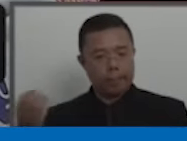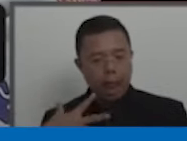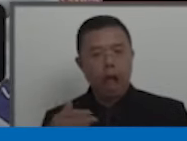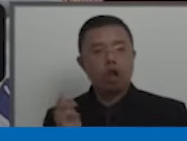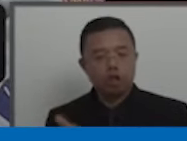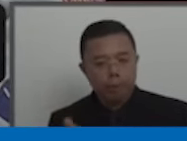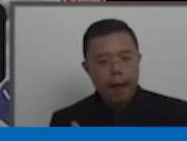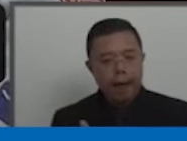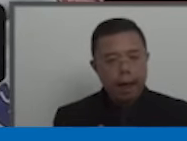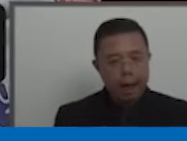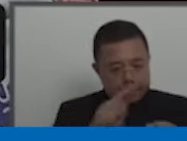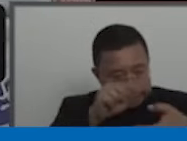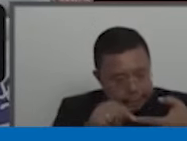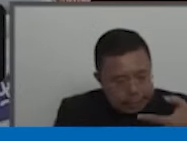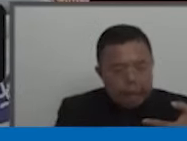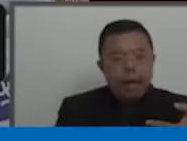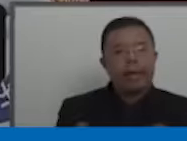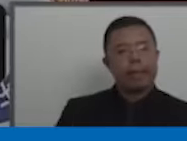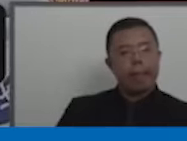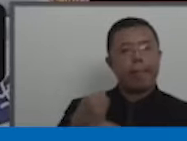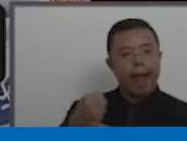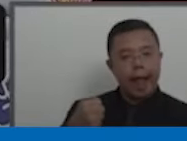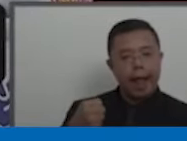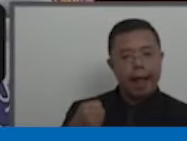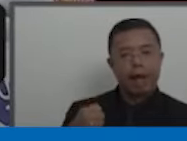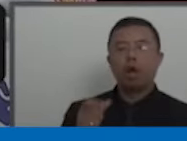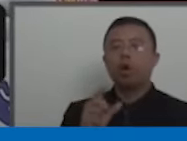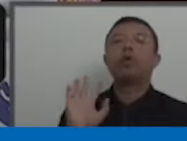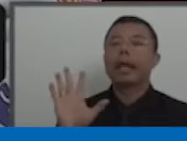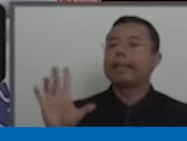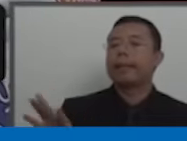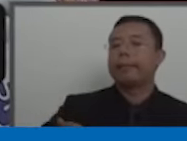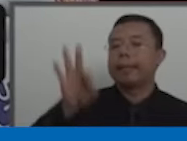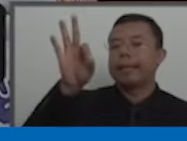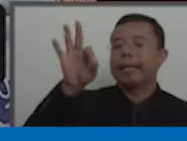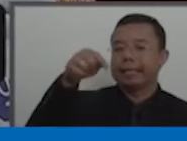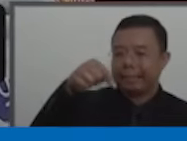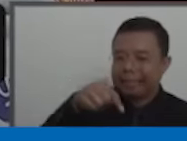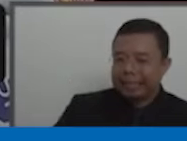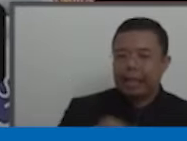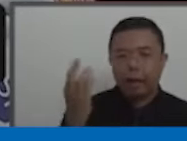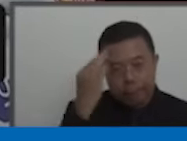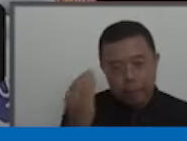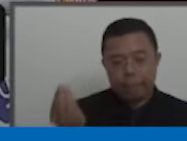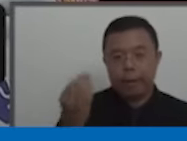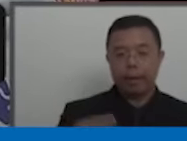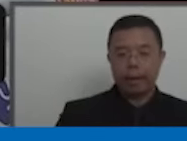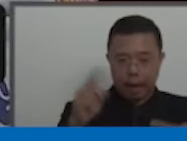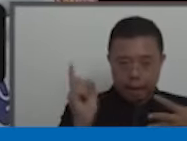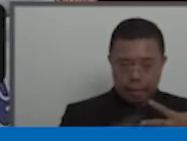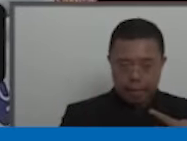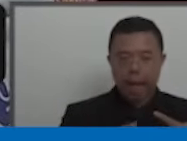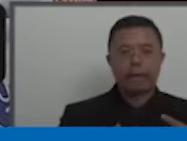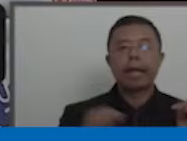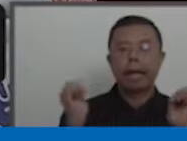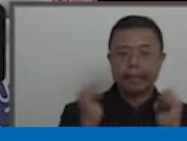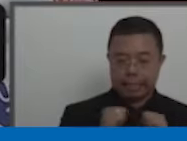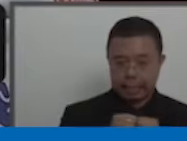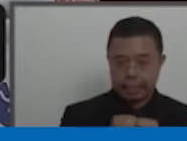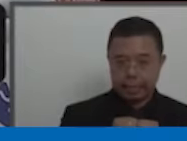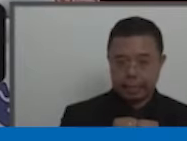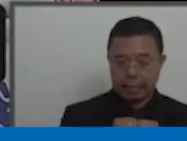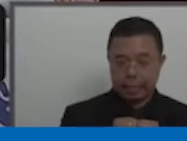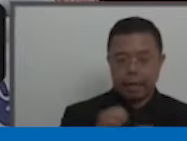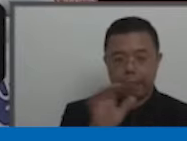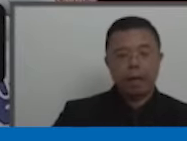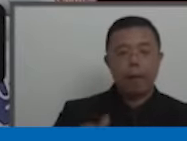kritan ini menjadi pegangan kita semua dalam memilih pemimpin dan yang ketiga Saya berjanji bersama